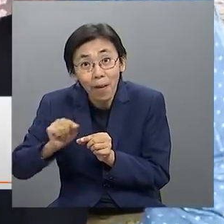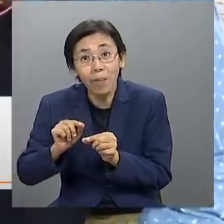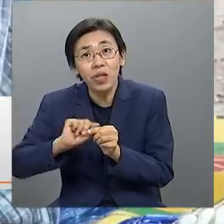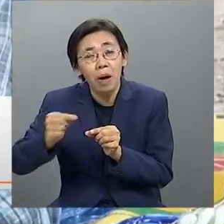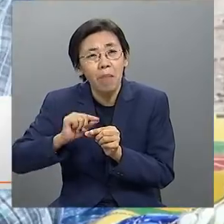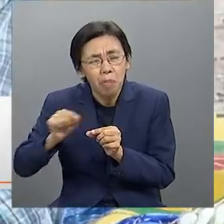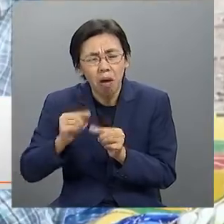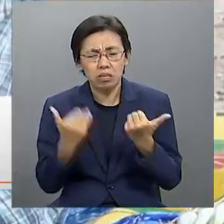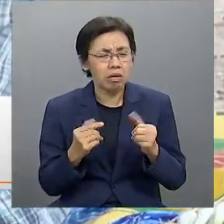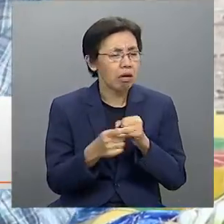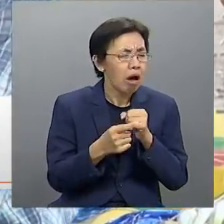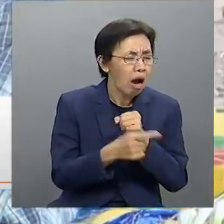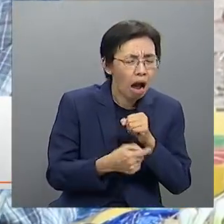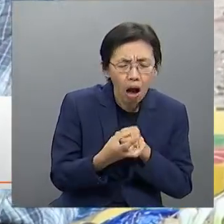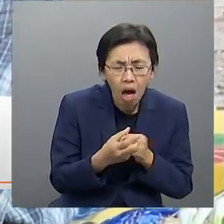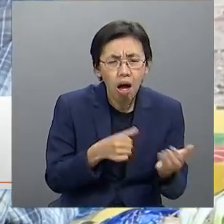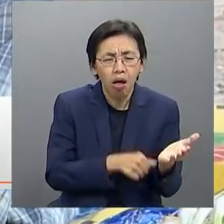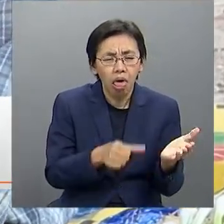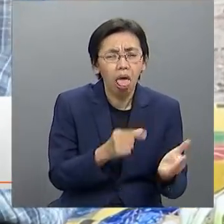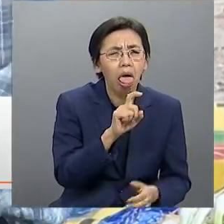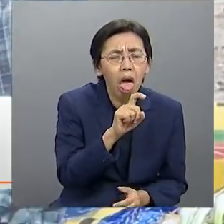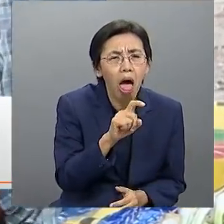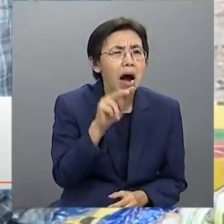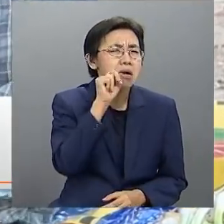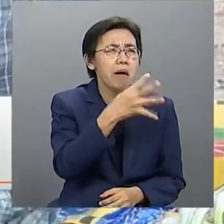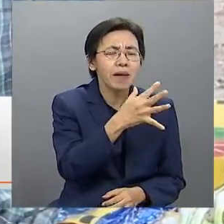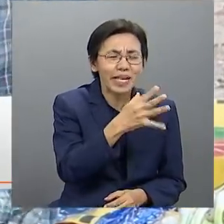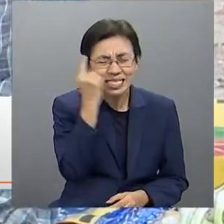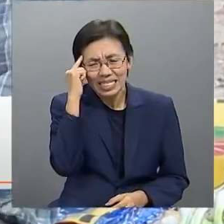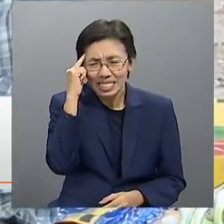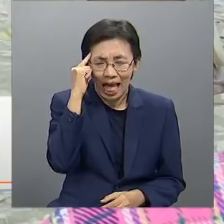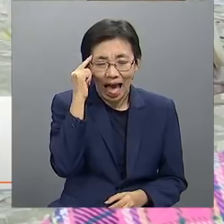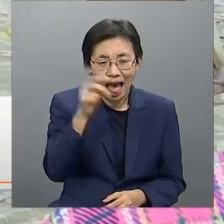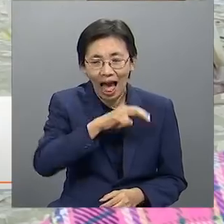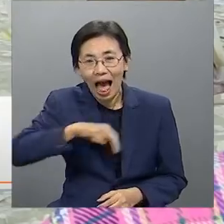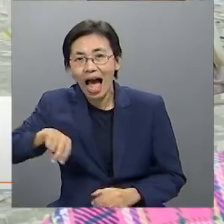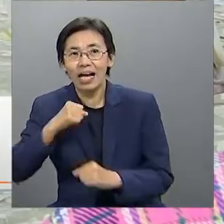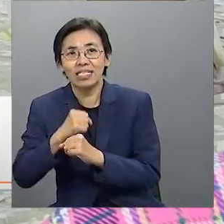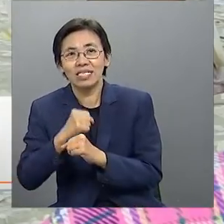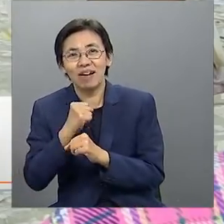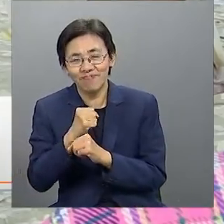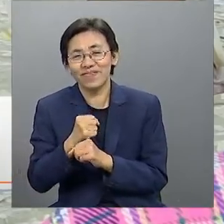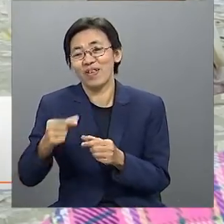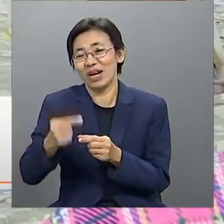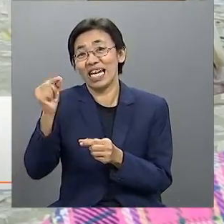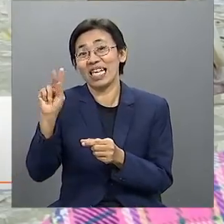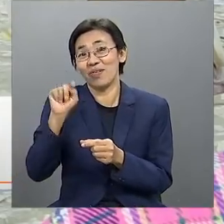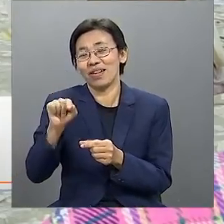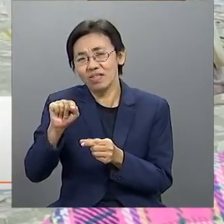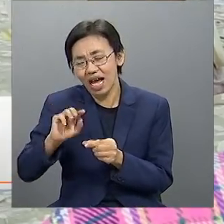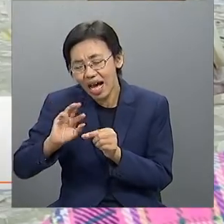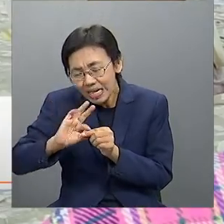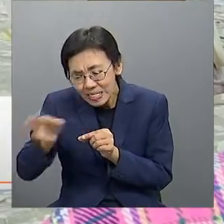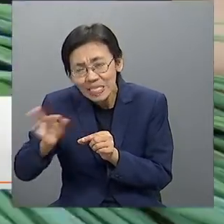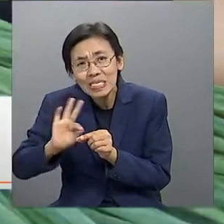งน้ำไม่มีมันแล้งนะครับโดยคุณอดิศักดิ์ปทุมพงศ์ครับเจ้าของกิจการโรงล้างต้นหอมเล่าให้ฟังแบ